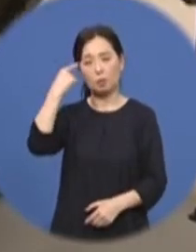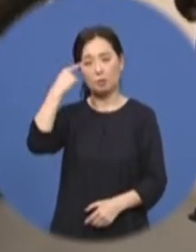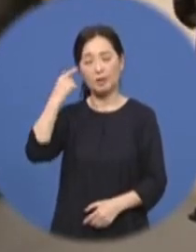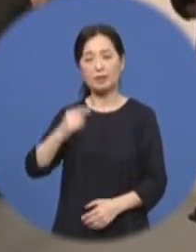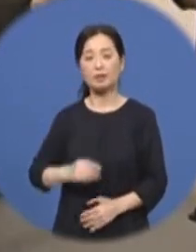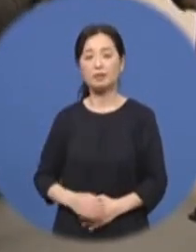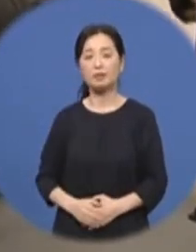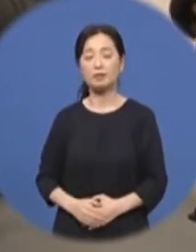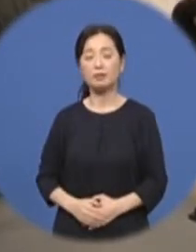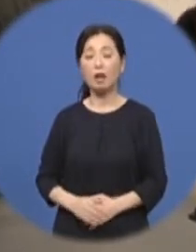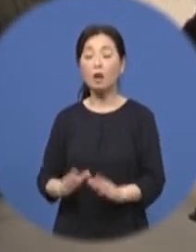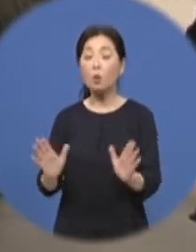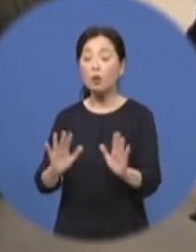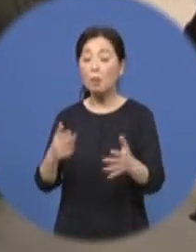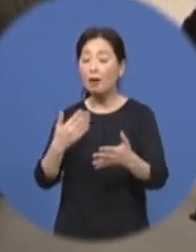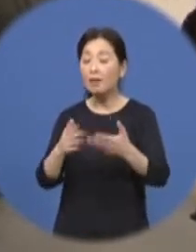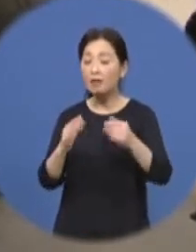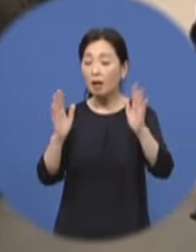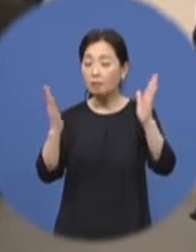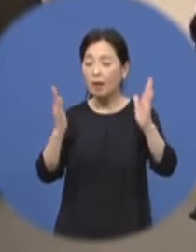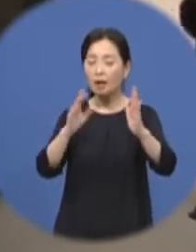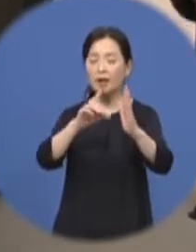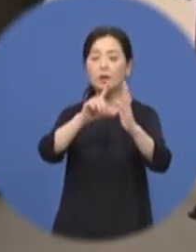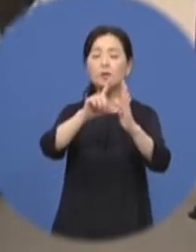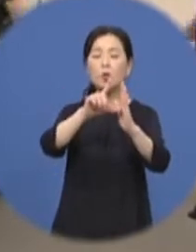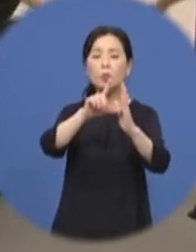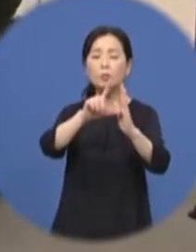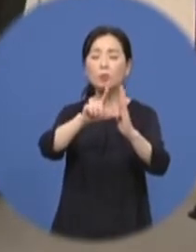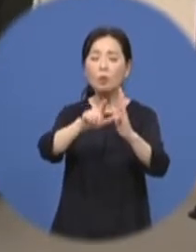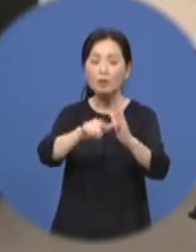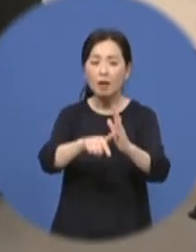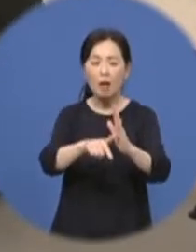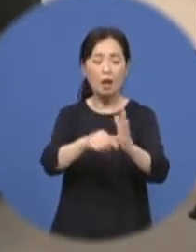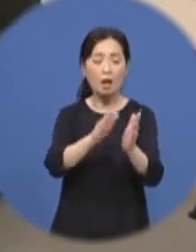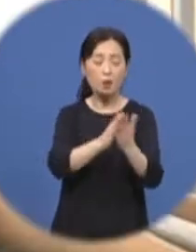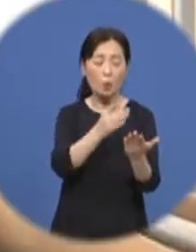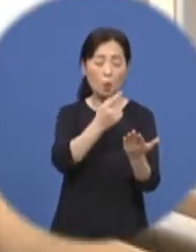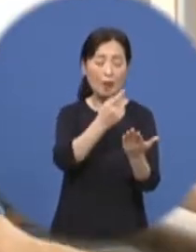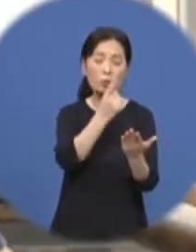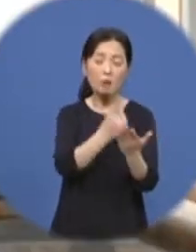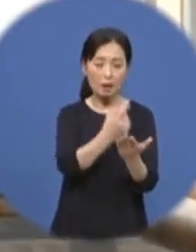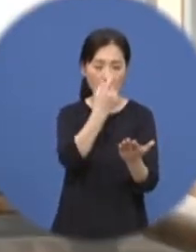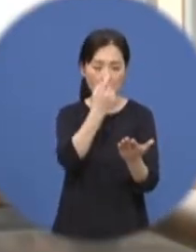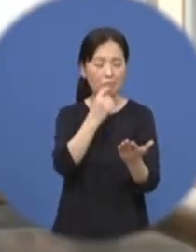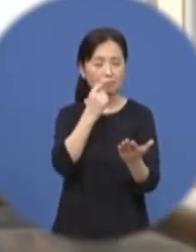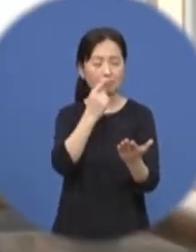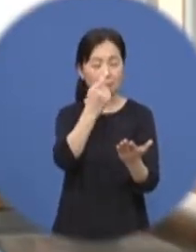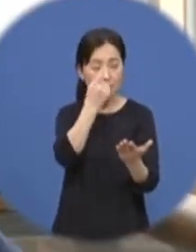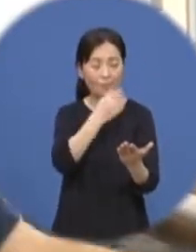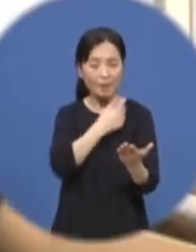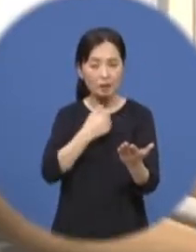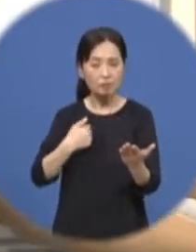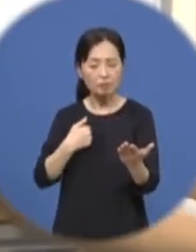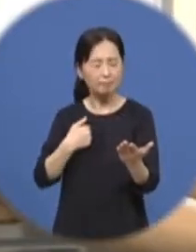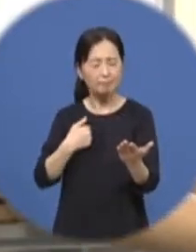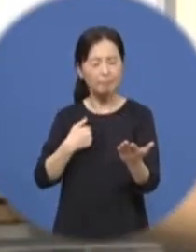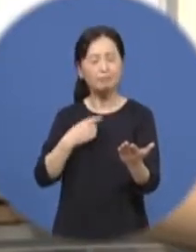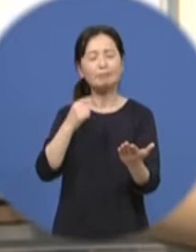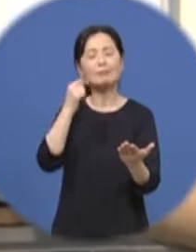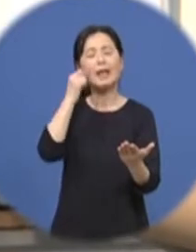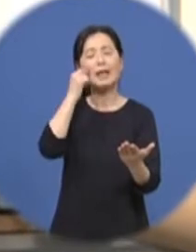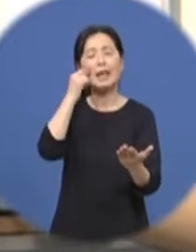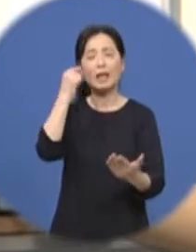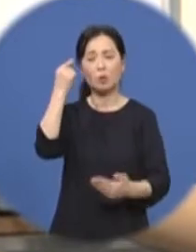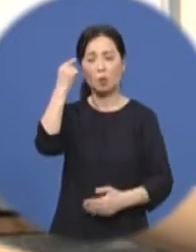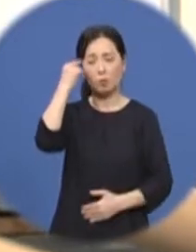経験してないと教科書だけでは難しい、はい、いかにそれをこうする子どもたちが乗り越える方法、